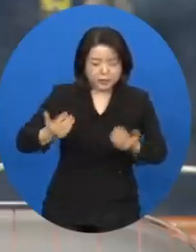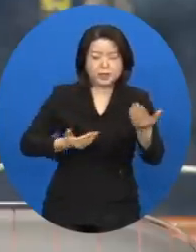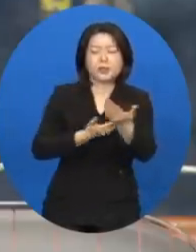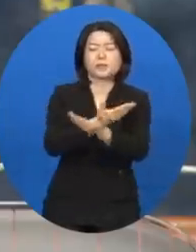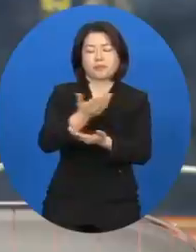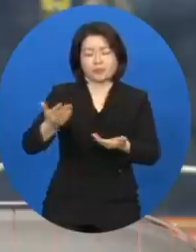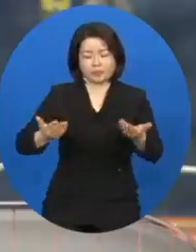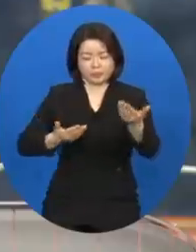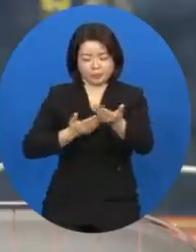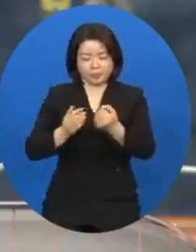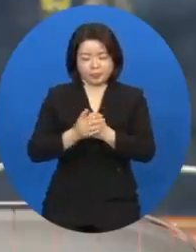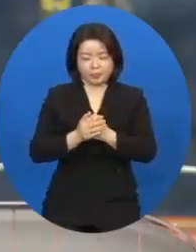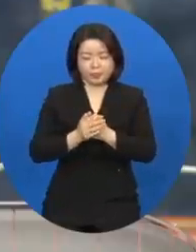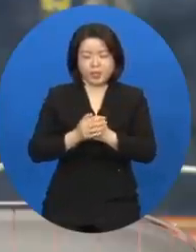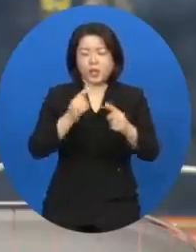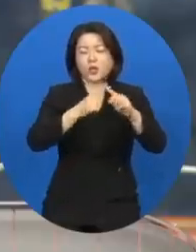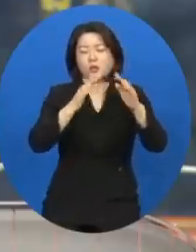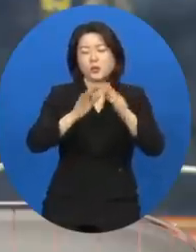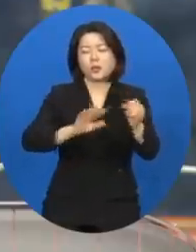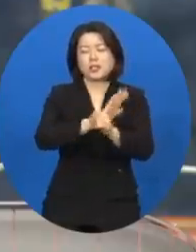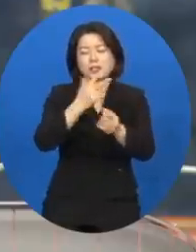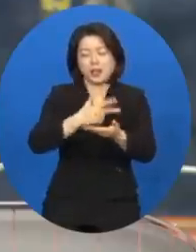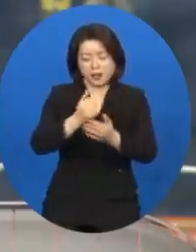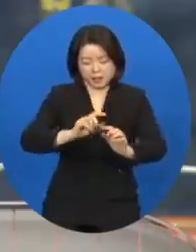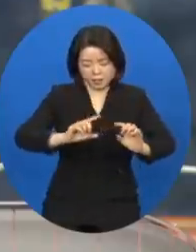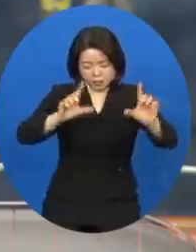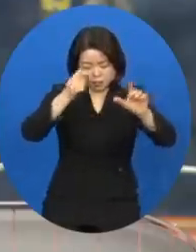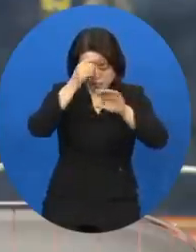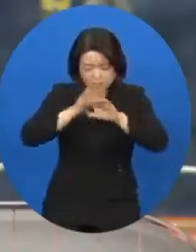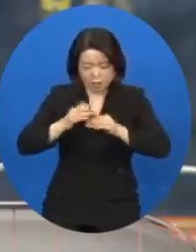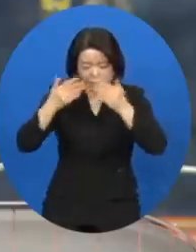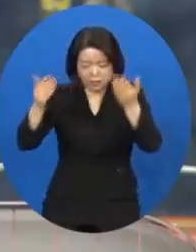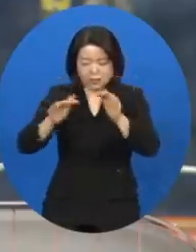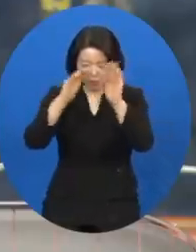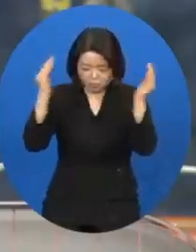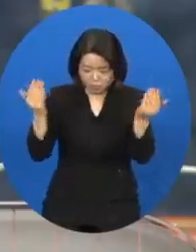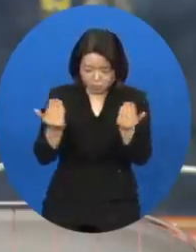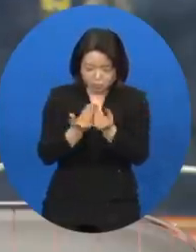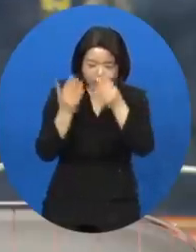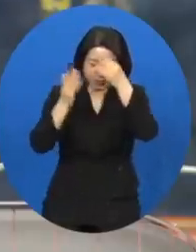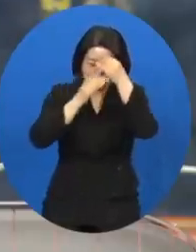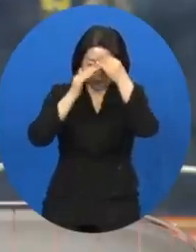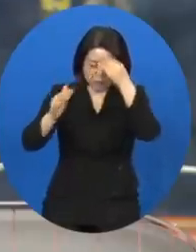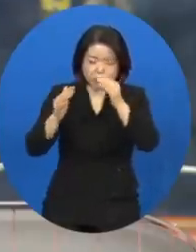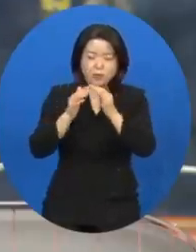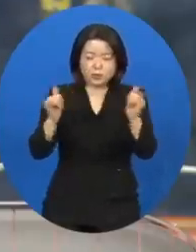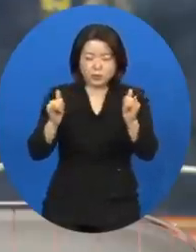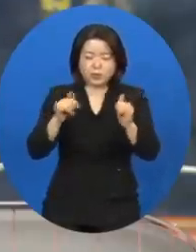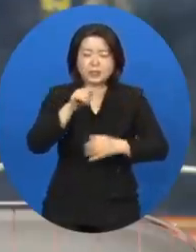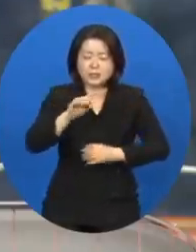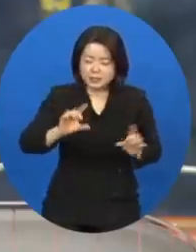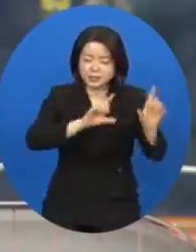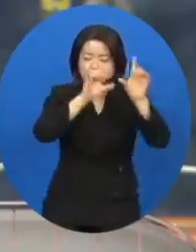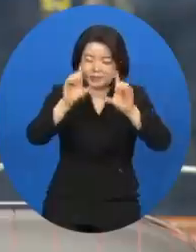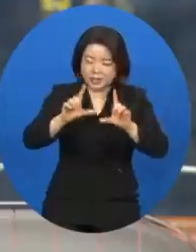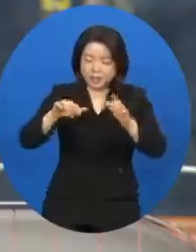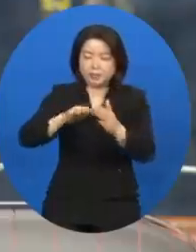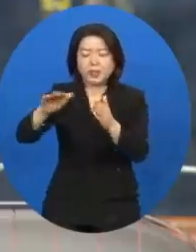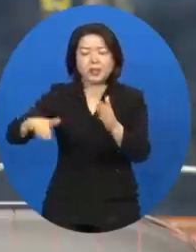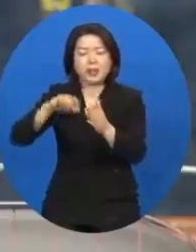교통하심이 교회 사랑 주일 예배를 드리는 모든 성도들 그 삶과 가정 위에